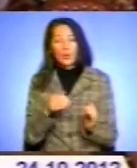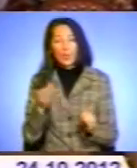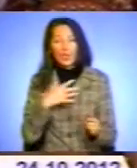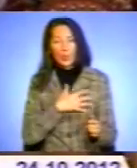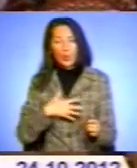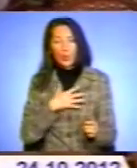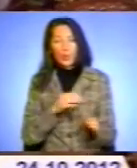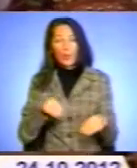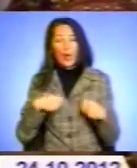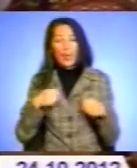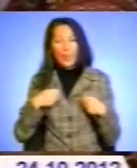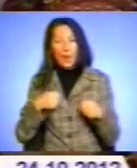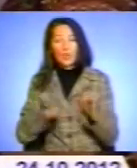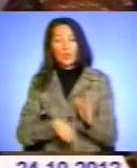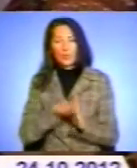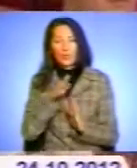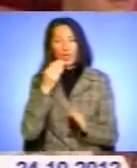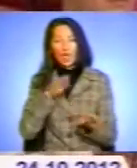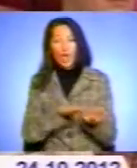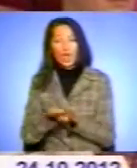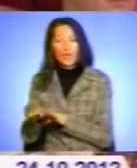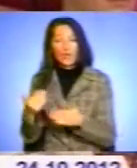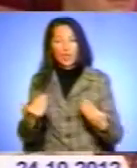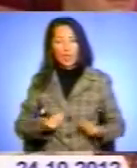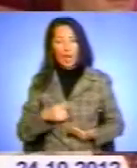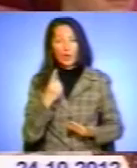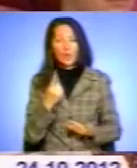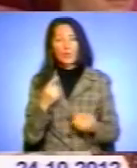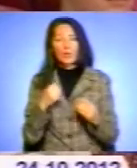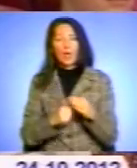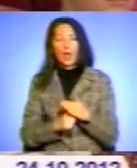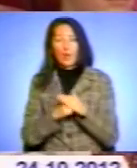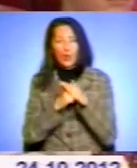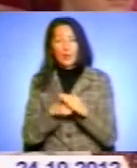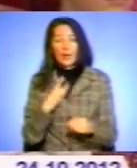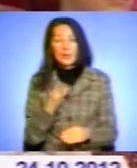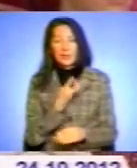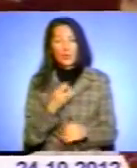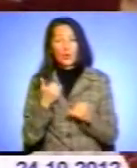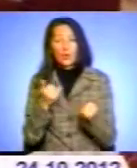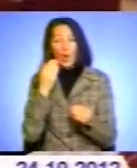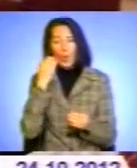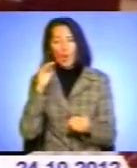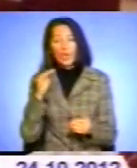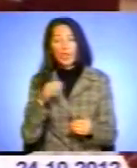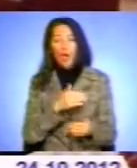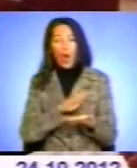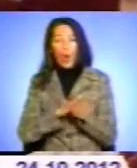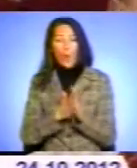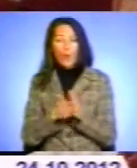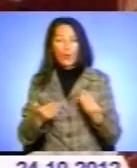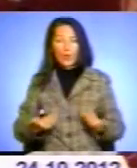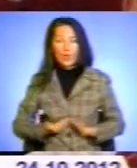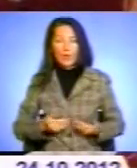та намагаються підвищити рівень життя. Одним із вагомих і дієвих стимулів для поліпшення умов проживання студентів став